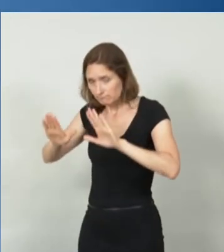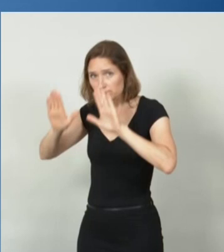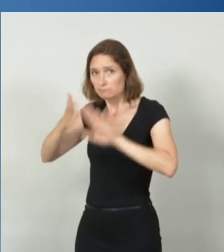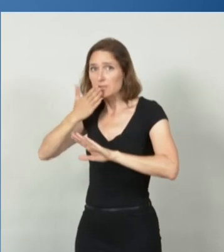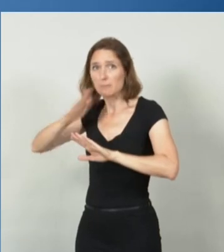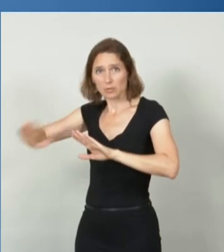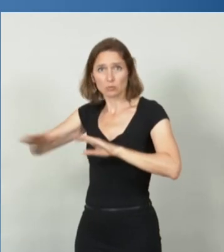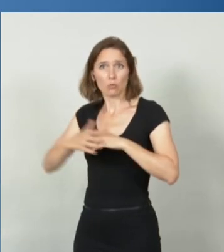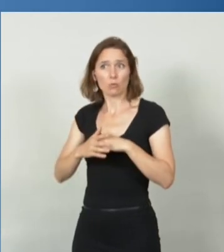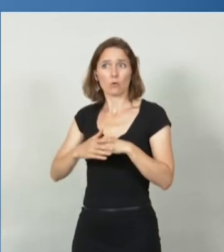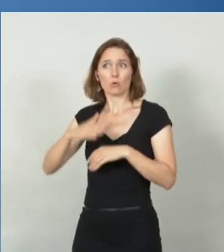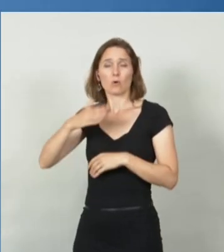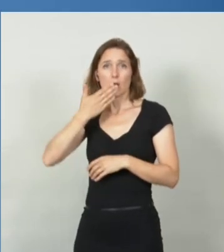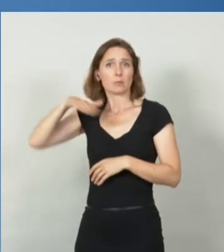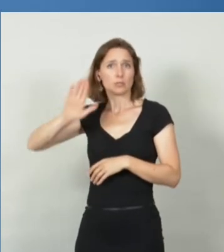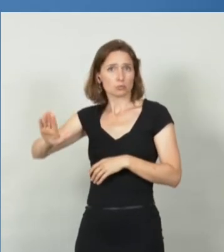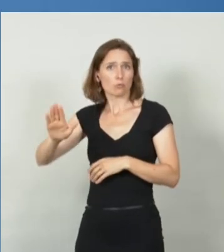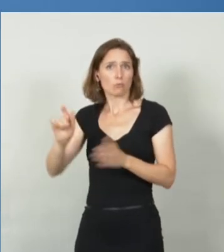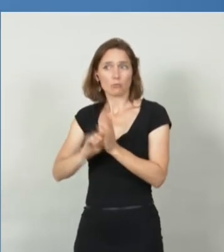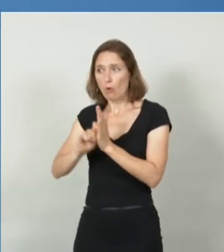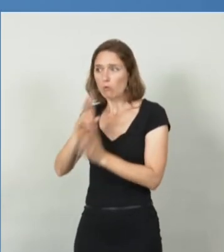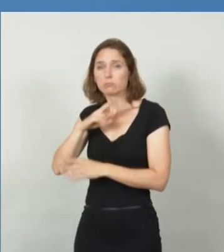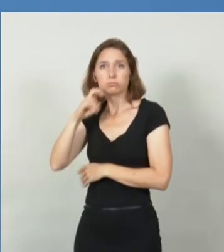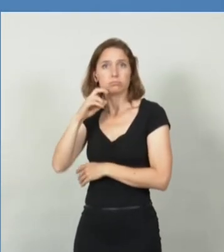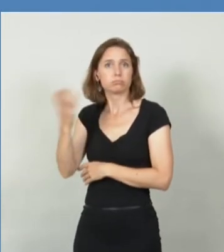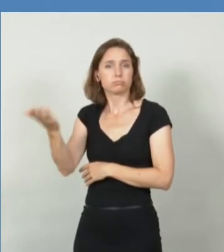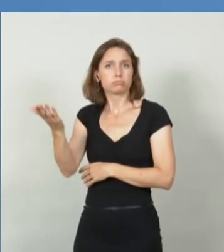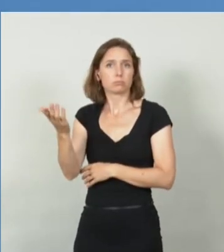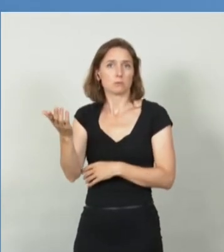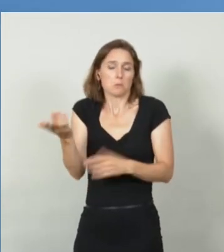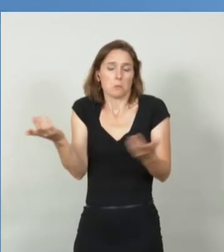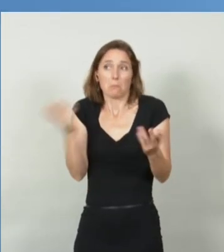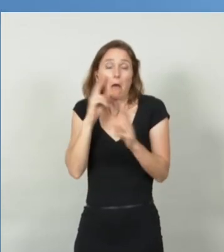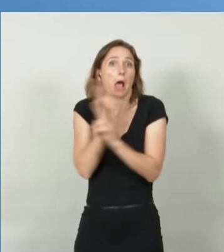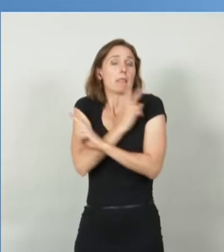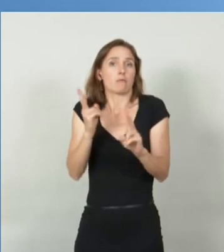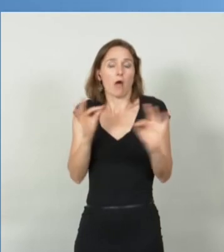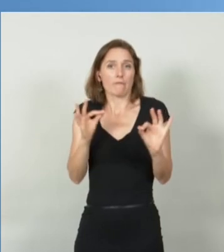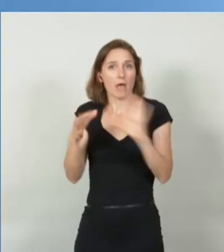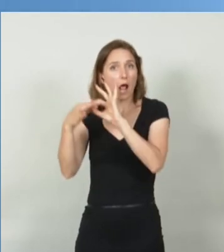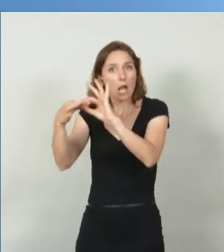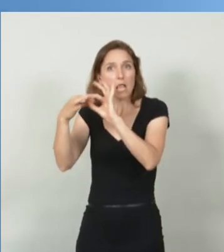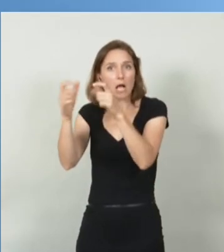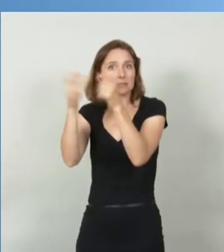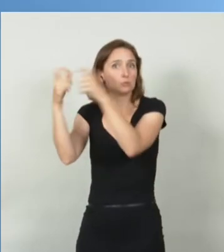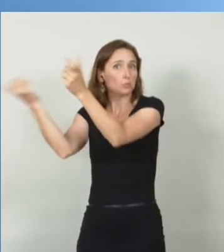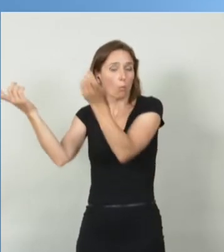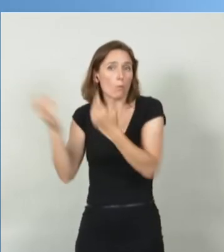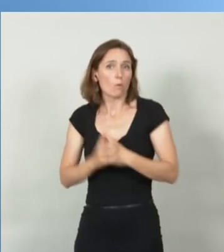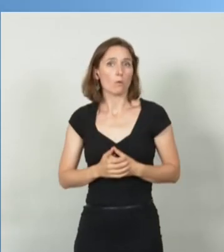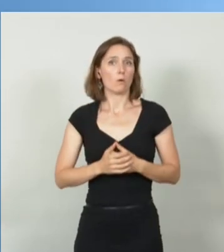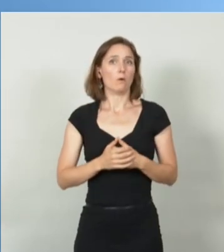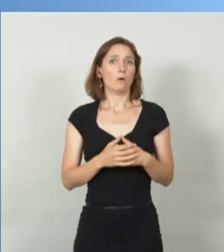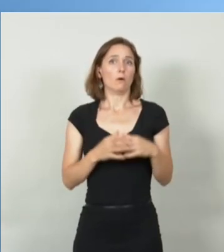du mur de l'alimentation n'a pas grand chose à voir avec les liens institutionnels qu'il peut y avoir et je le redis nous continuons à